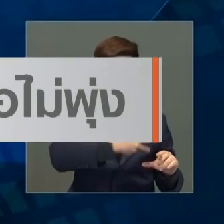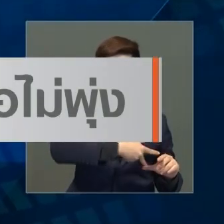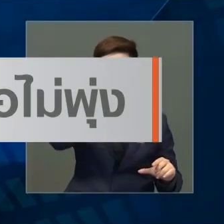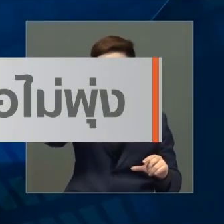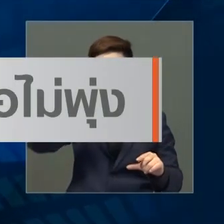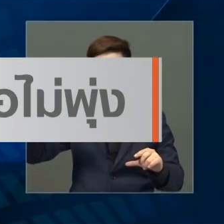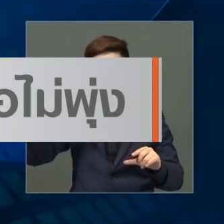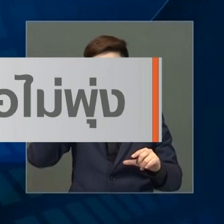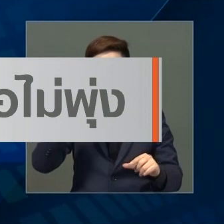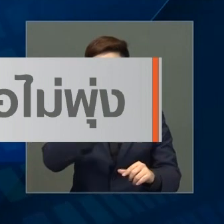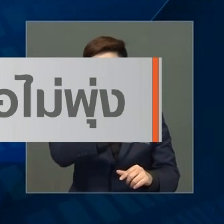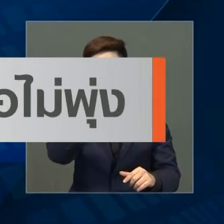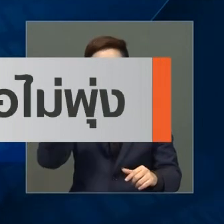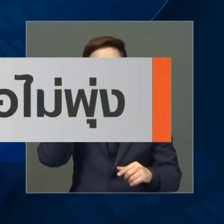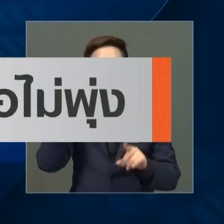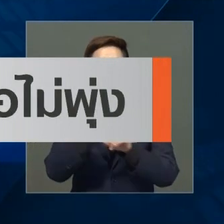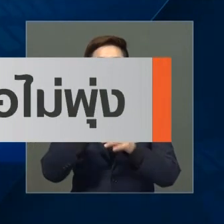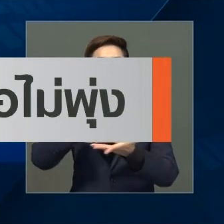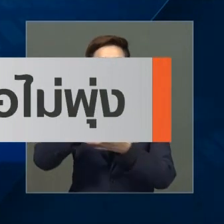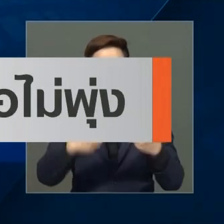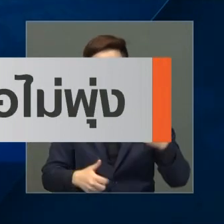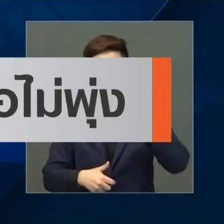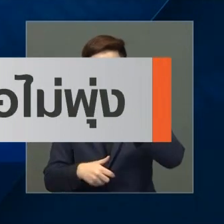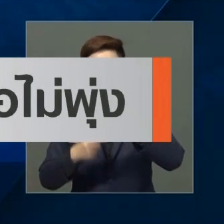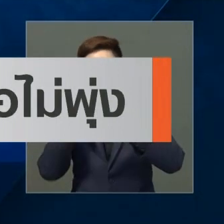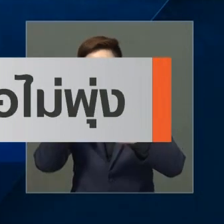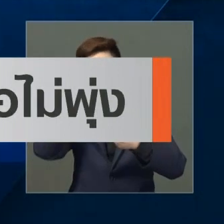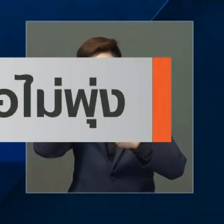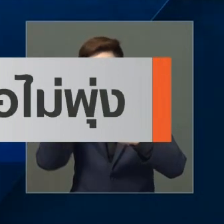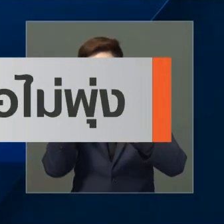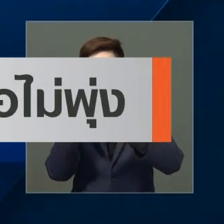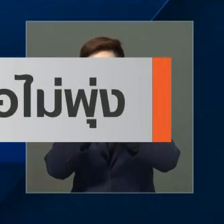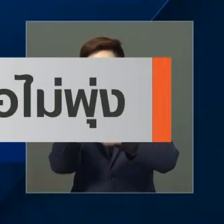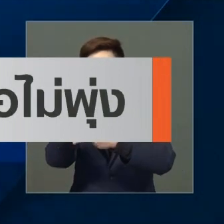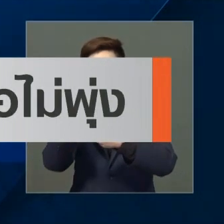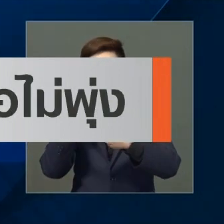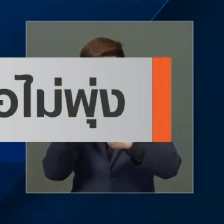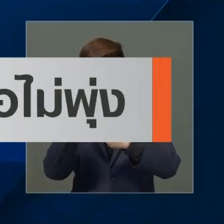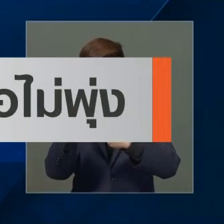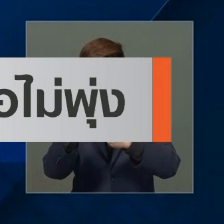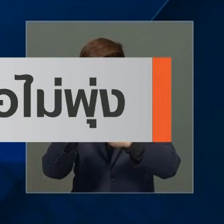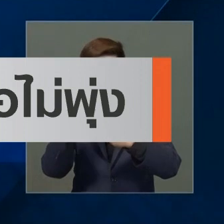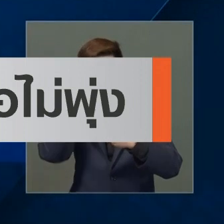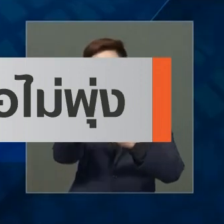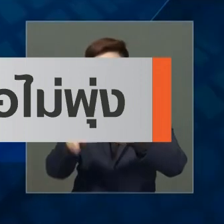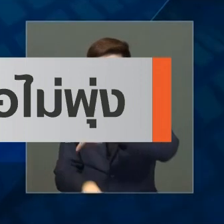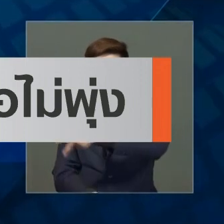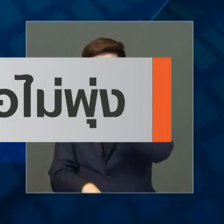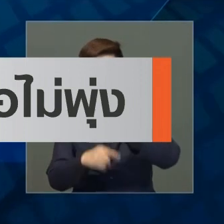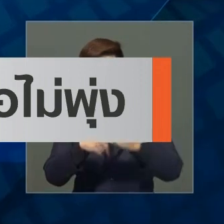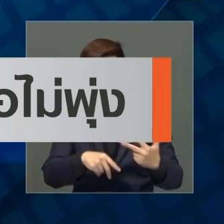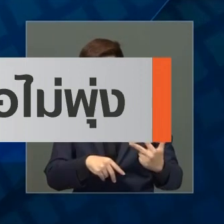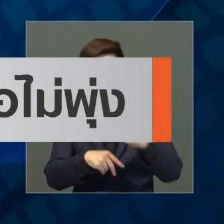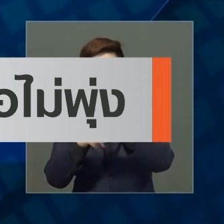ในเมืองไทยถือว่าเพิ่มขึ้นต่ำกว่าคาดการครับแต่ก็ยังวางใจไม่ได้ยังต้องป้องกันขั้นสูงสุดและเดินหน้าในการฉีดวั